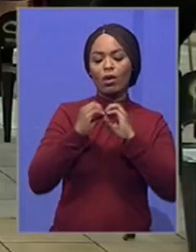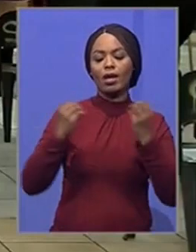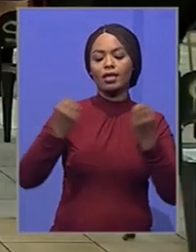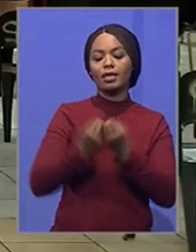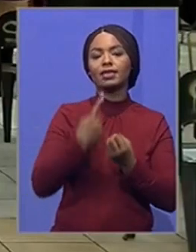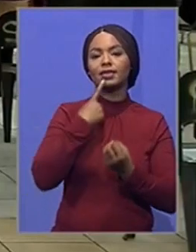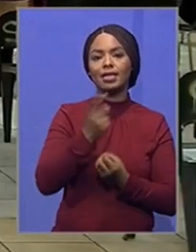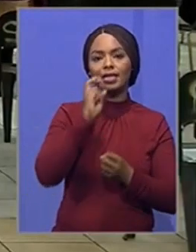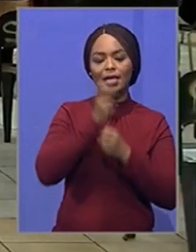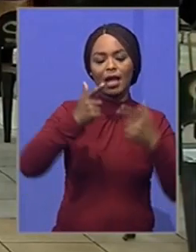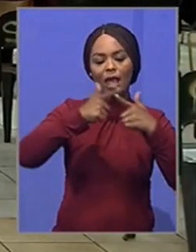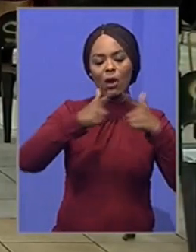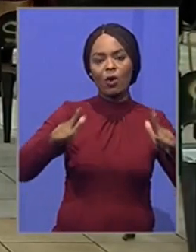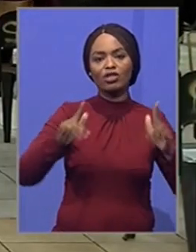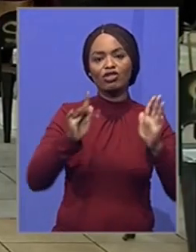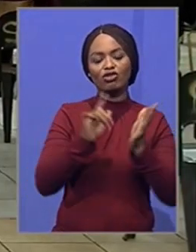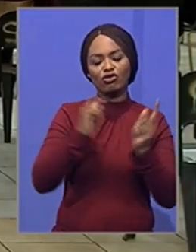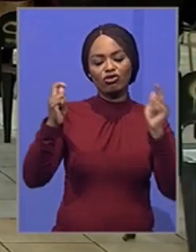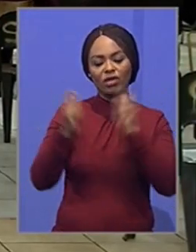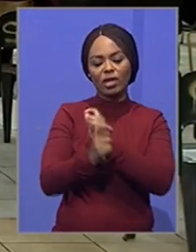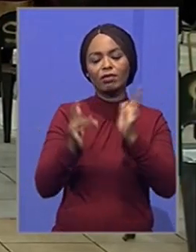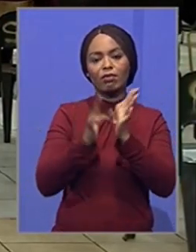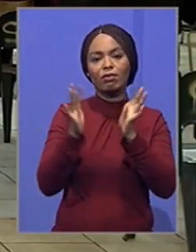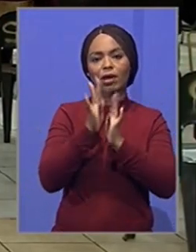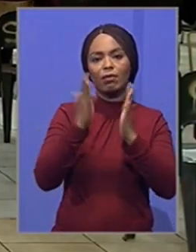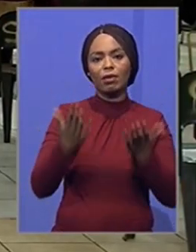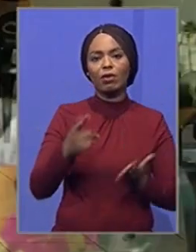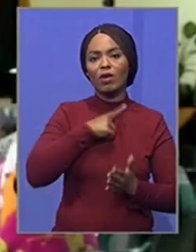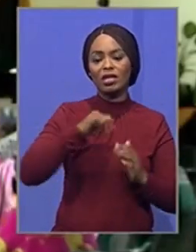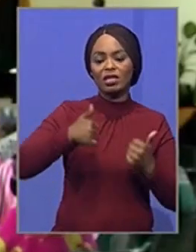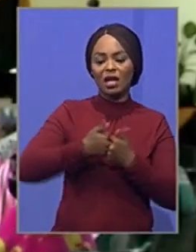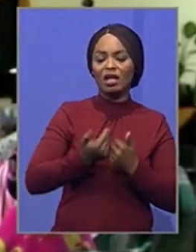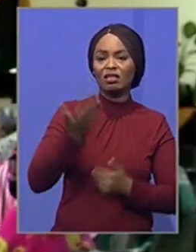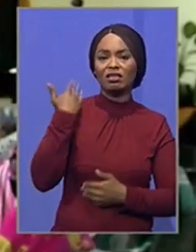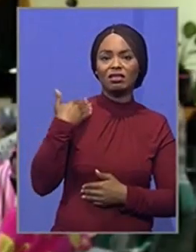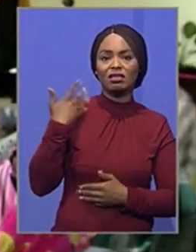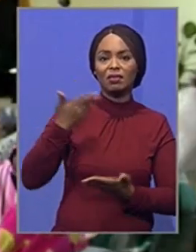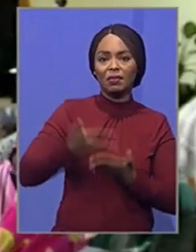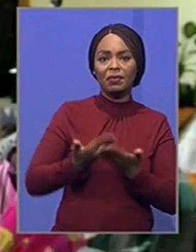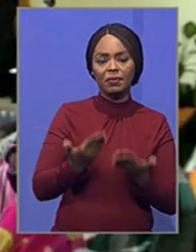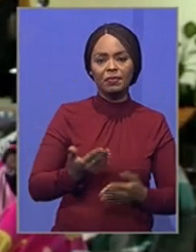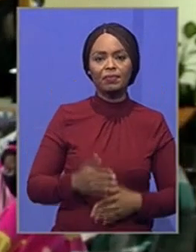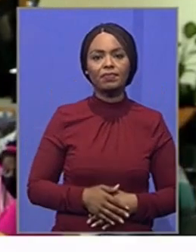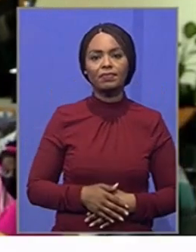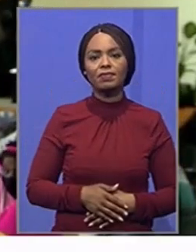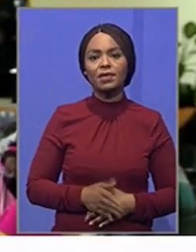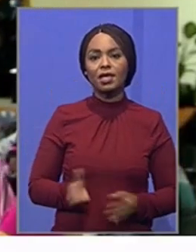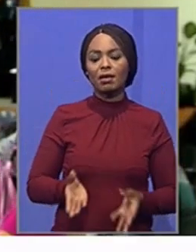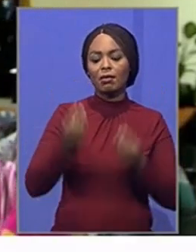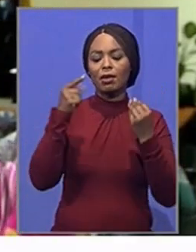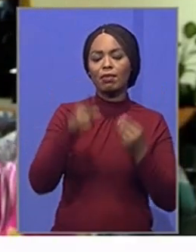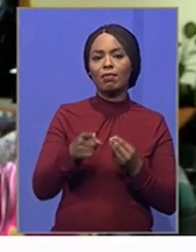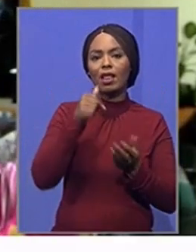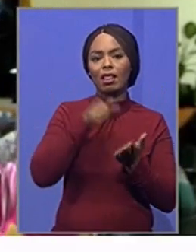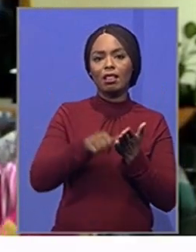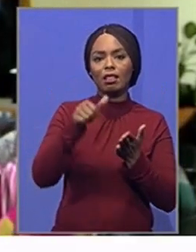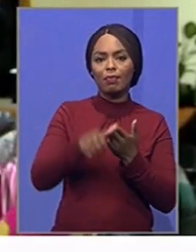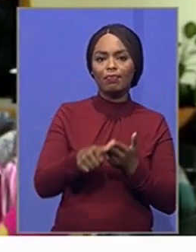go Khilobedu go tlhotse ke ditlhotlo tšeo ba bego ba kopana le tšona nakong ya go feta. Morago ga re fumane makwalo go tswa